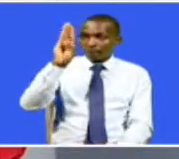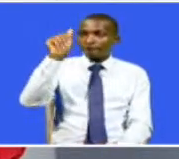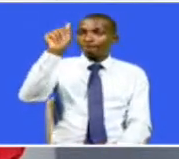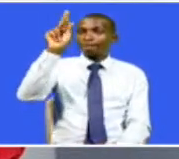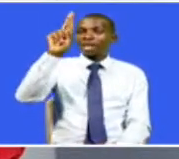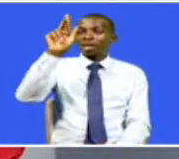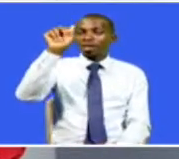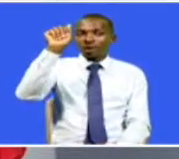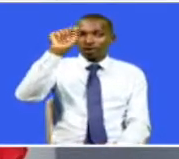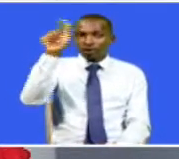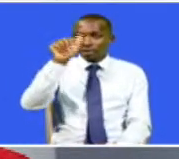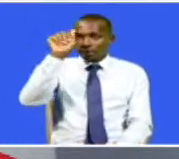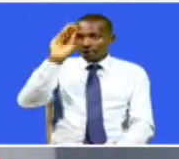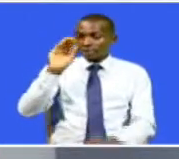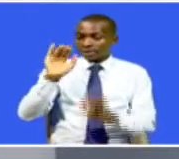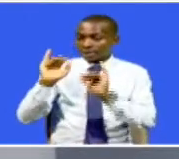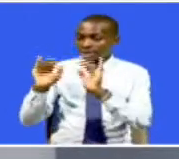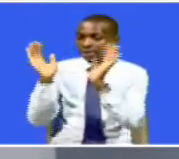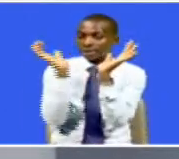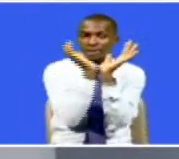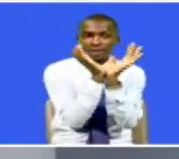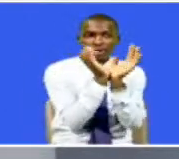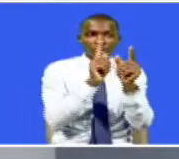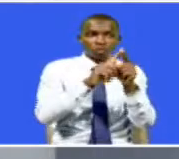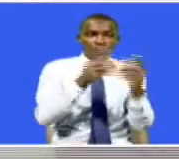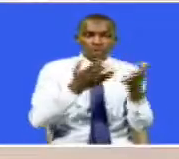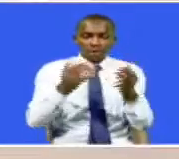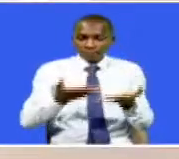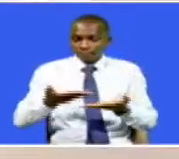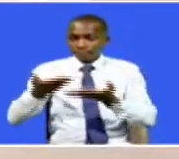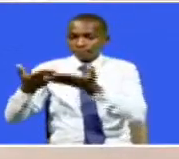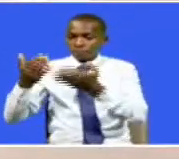tarehe 24 juma lijalo atakaposhtakiwa.